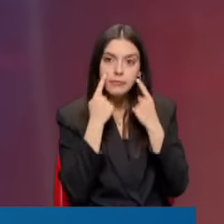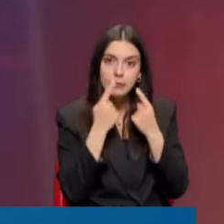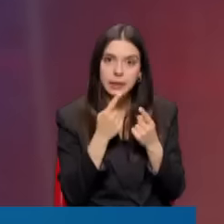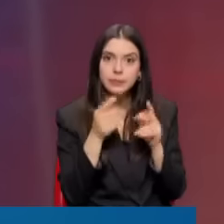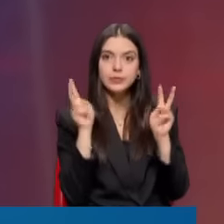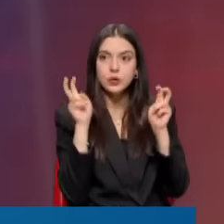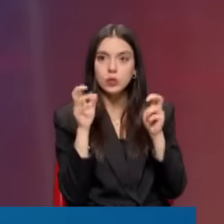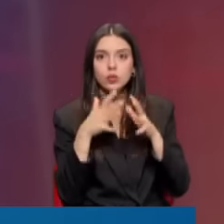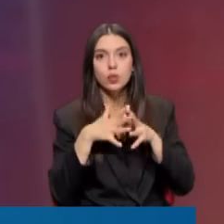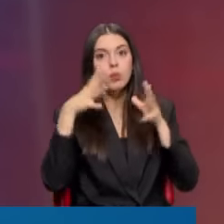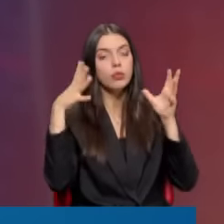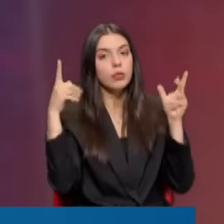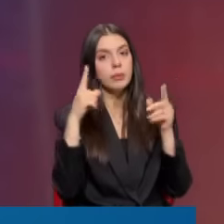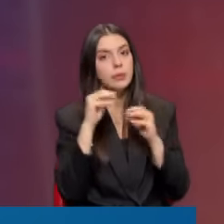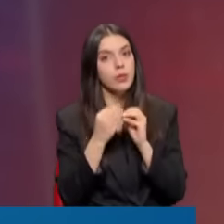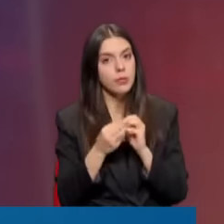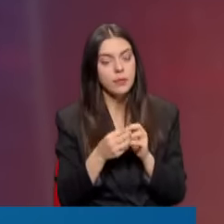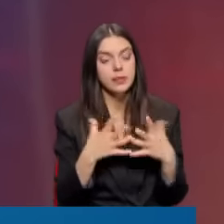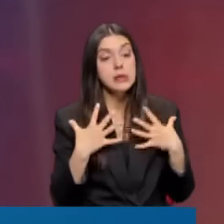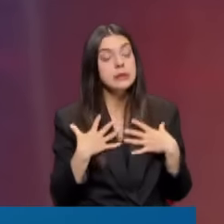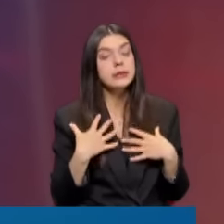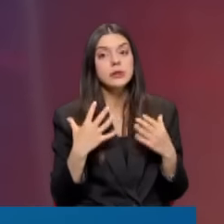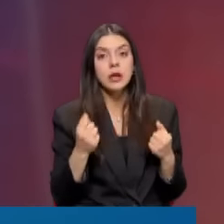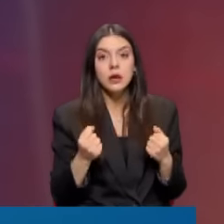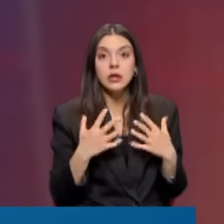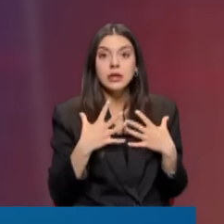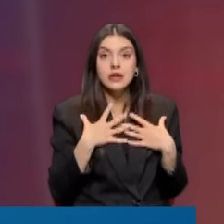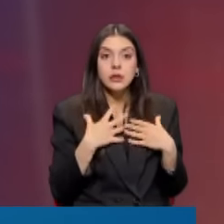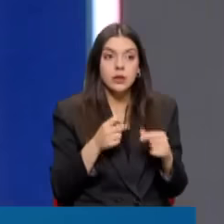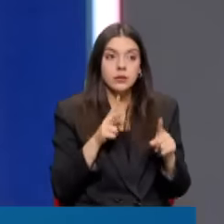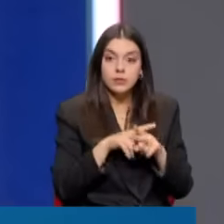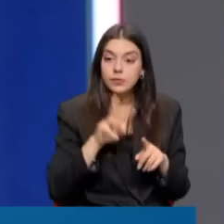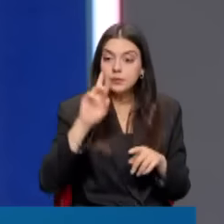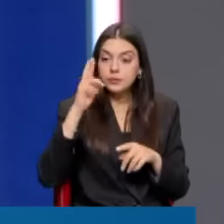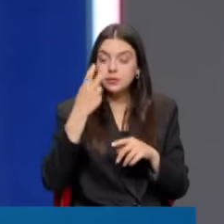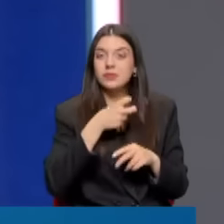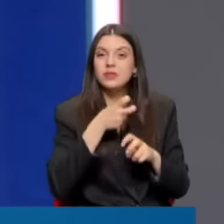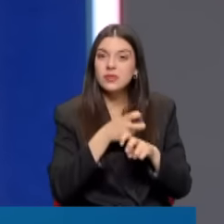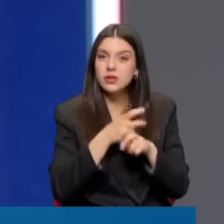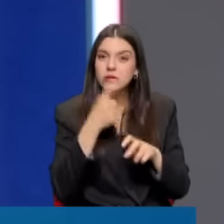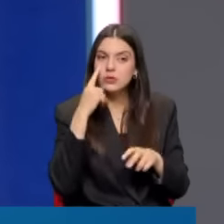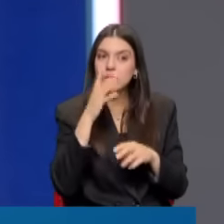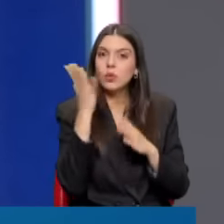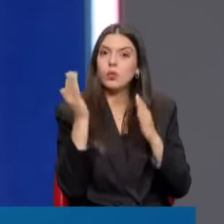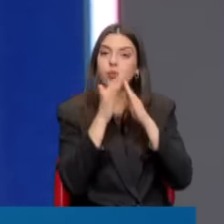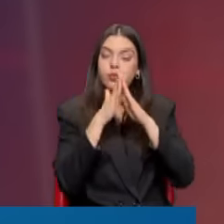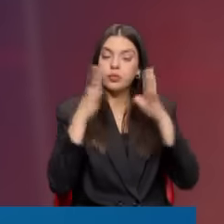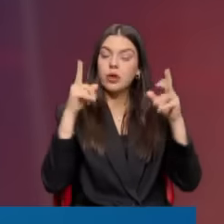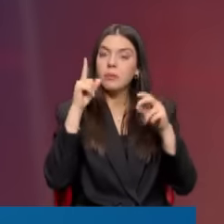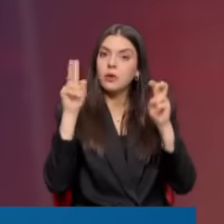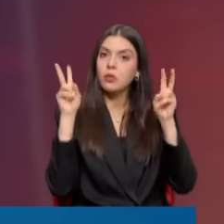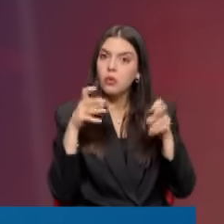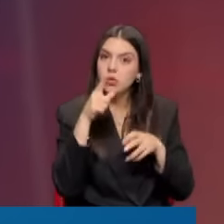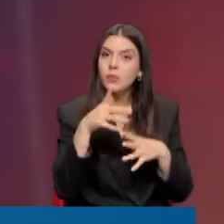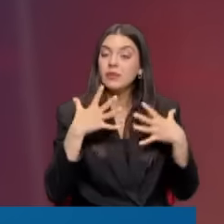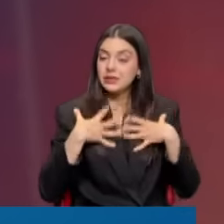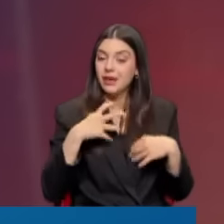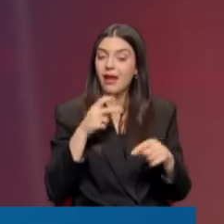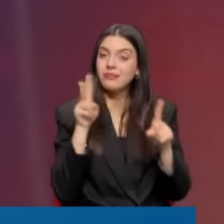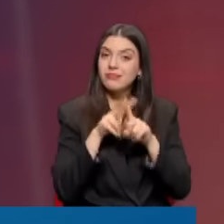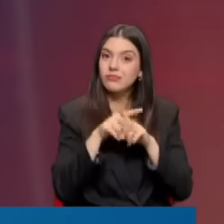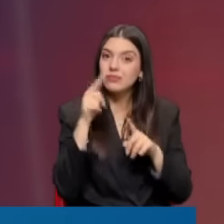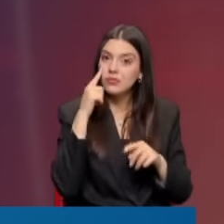meselesi git gide büyüyen bir mesele sağlık sağlığa erişim randevu krizi git gide büyüyen bir mesele bu sağlığa erişim